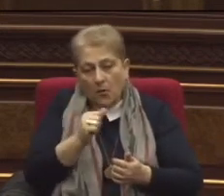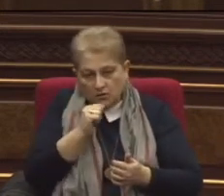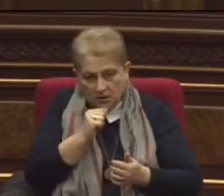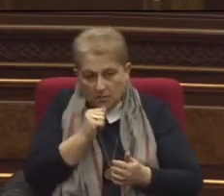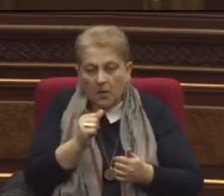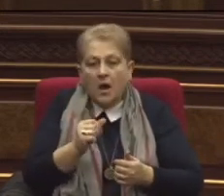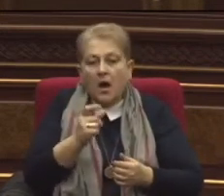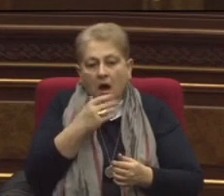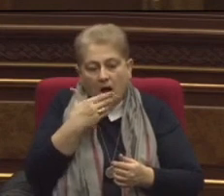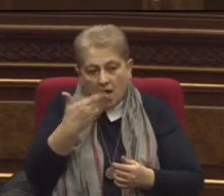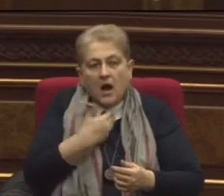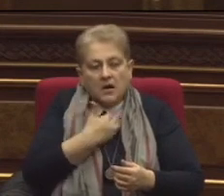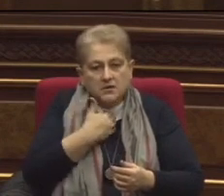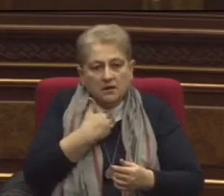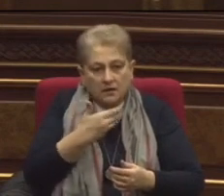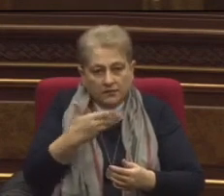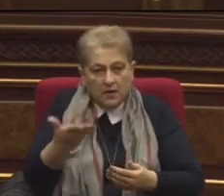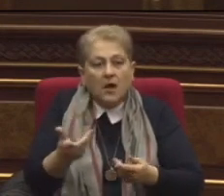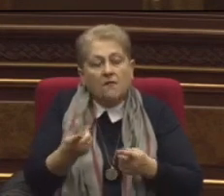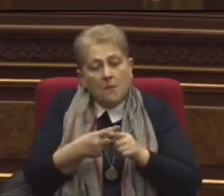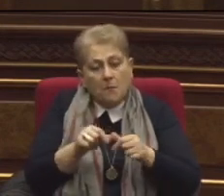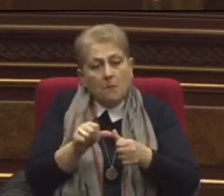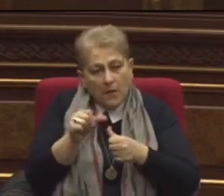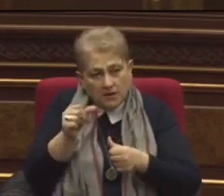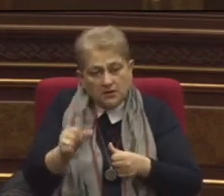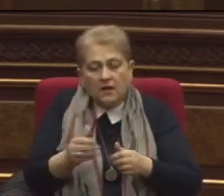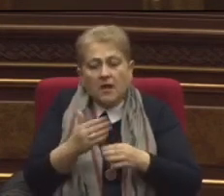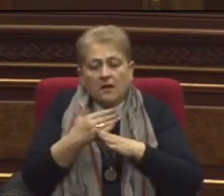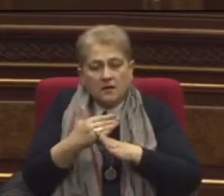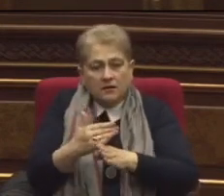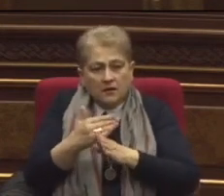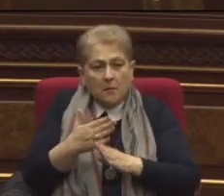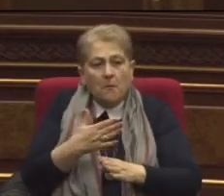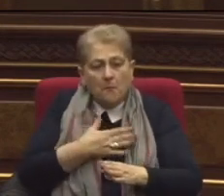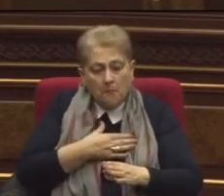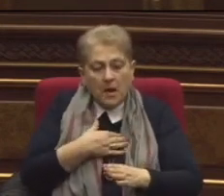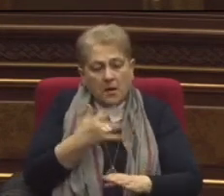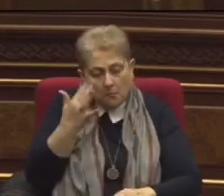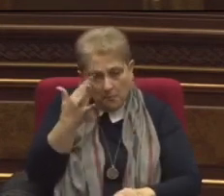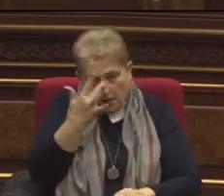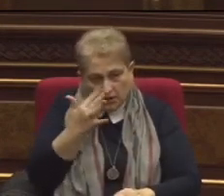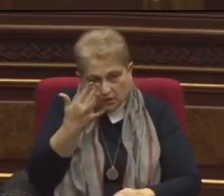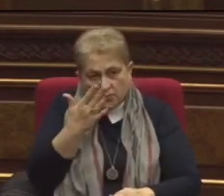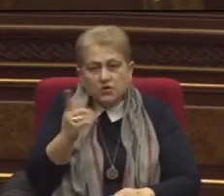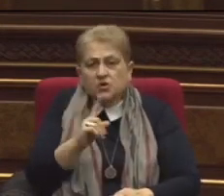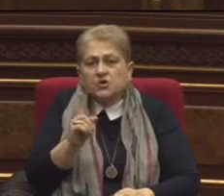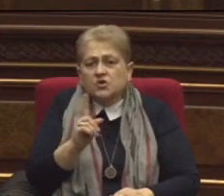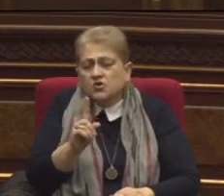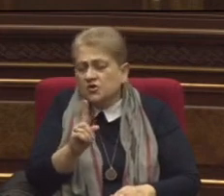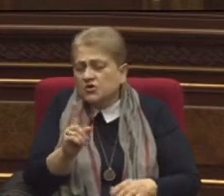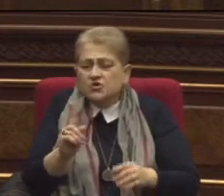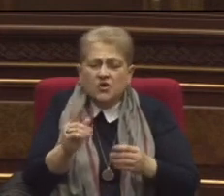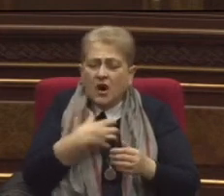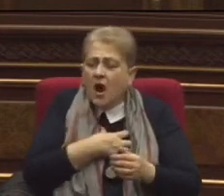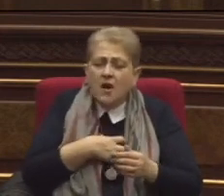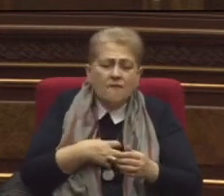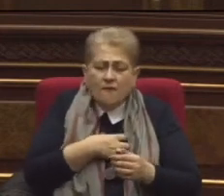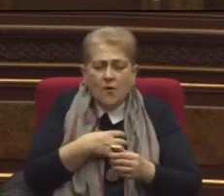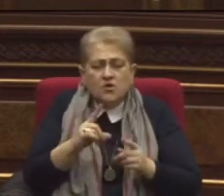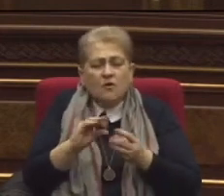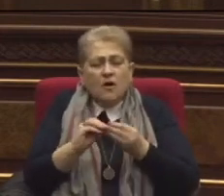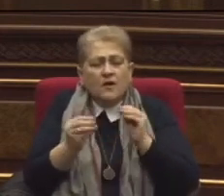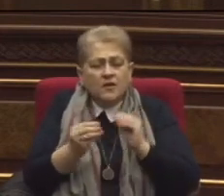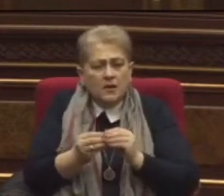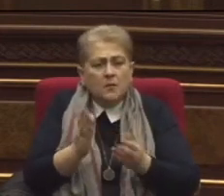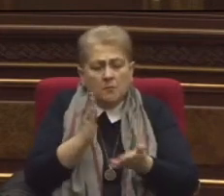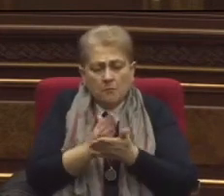նաև արձագանքել դրանց և բացի այդ նաև կիսվել մեր պատկերացումներով, ինչ հիմնական խնդիրներ